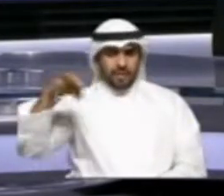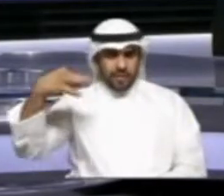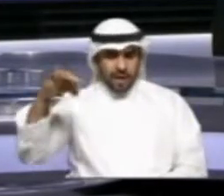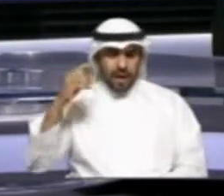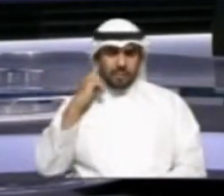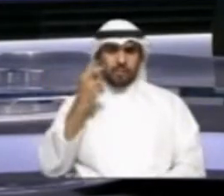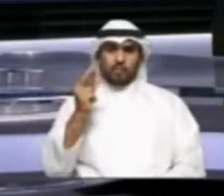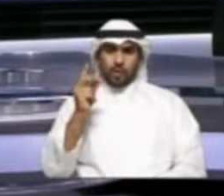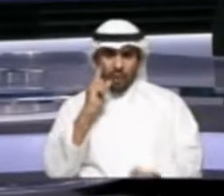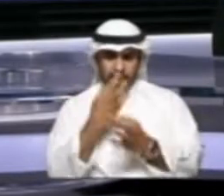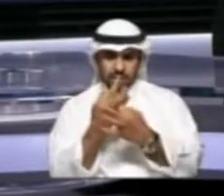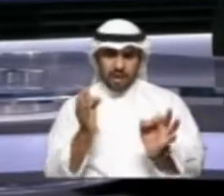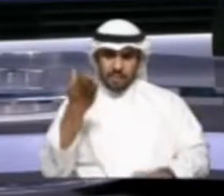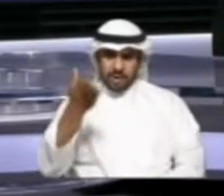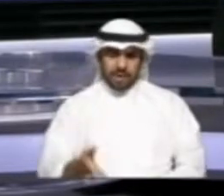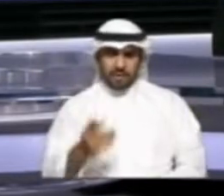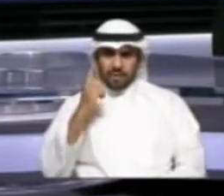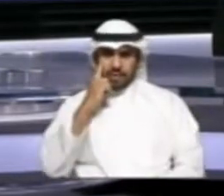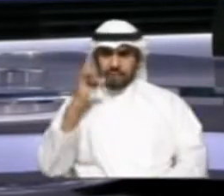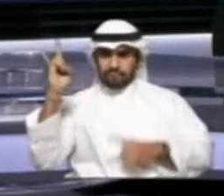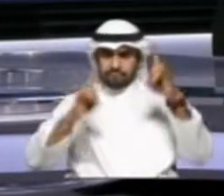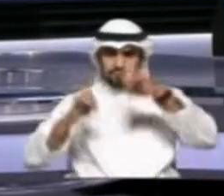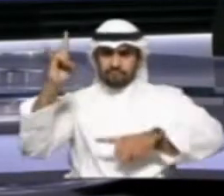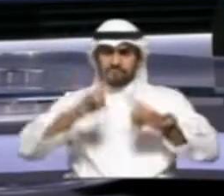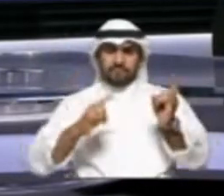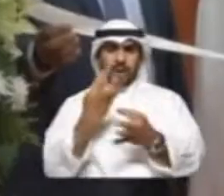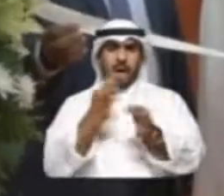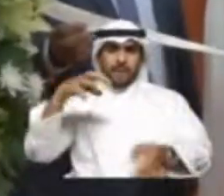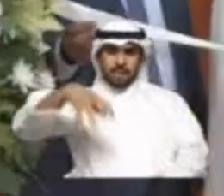فيه 140 جهة دولية ومحلية.